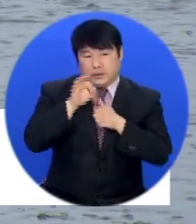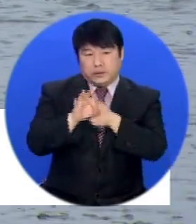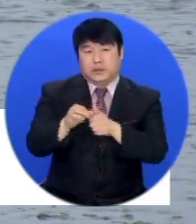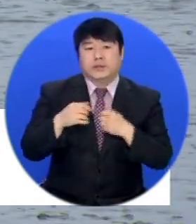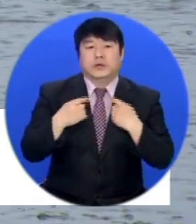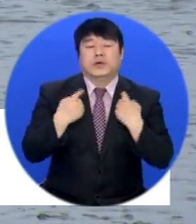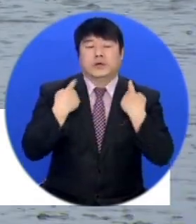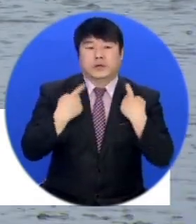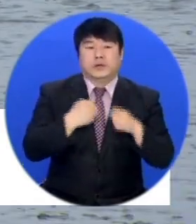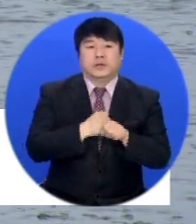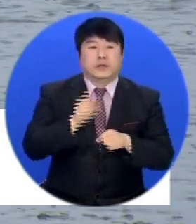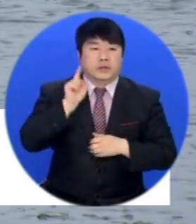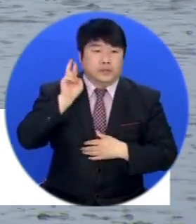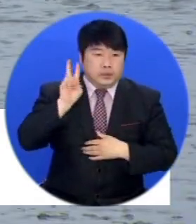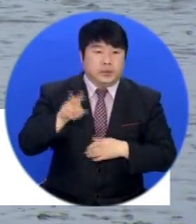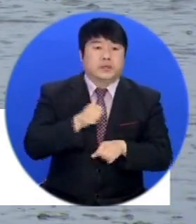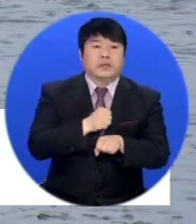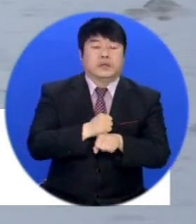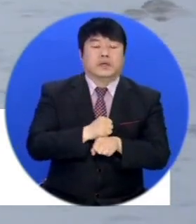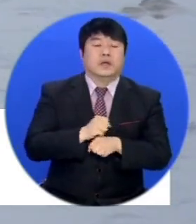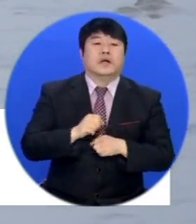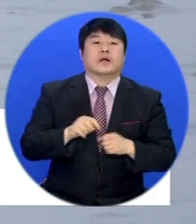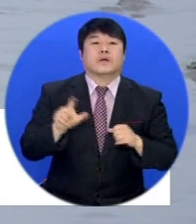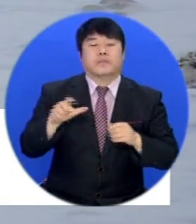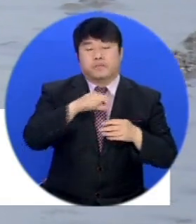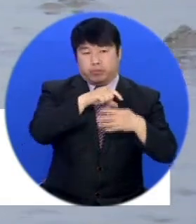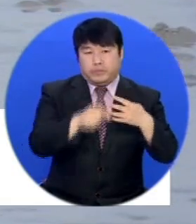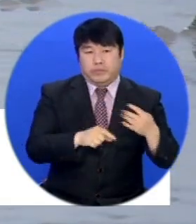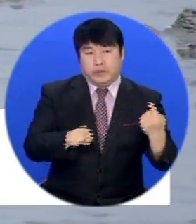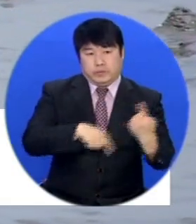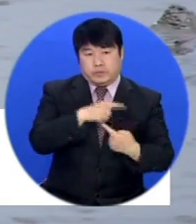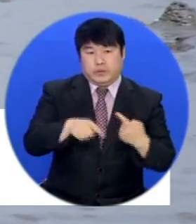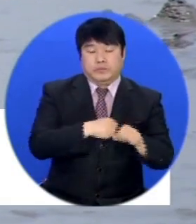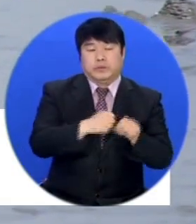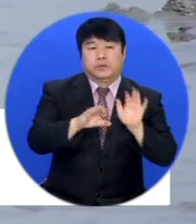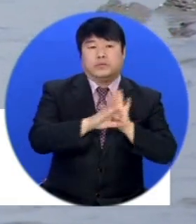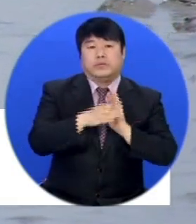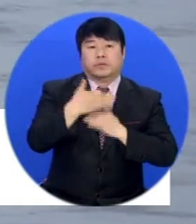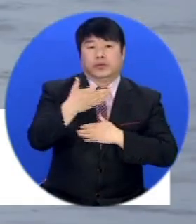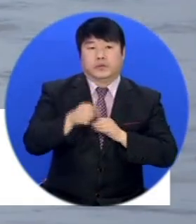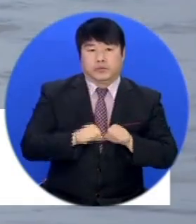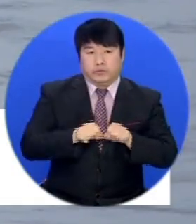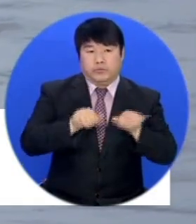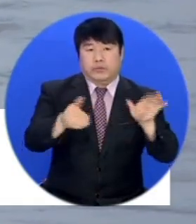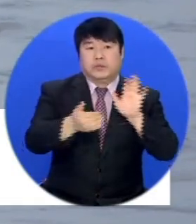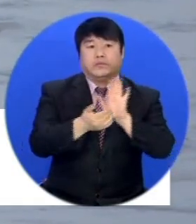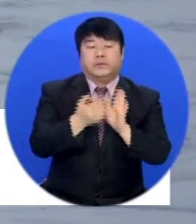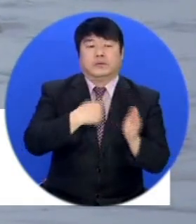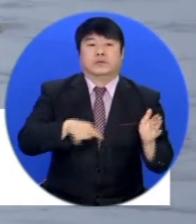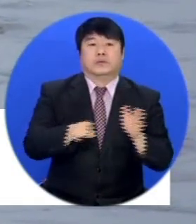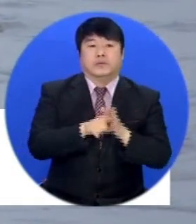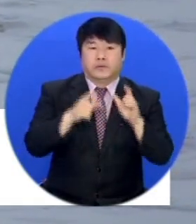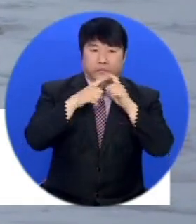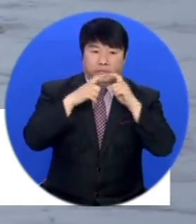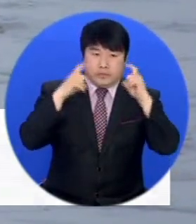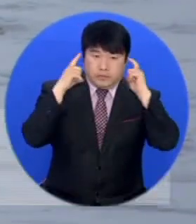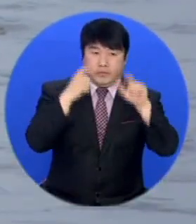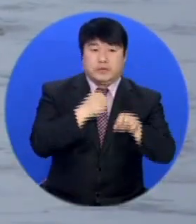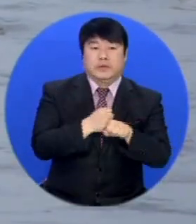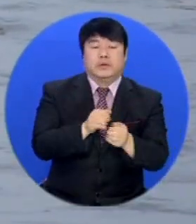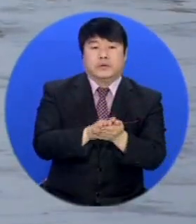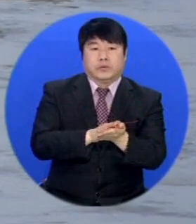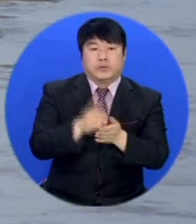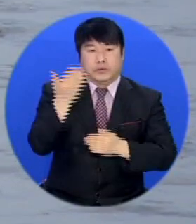탐조, 1박 2일 탐조 프로그램으로 운영됩니다. 또 코로나19 확산 방지를 위해 마스크 착용과 손 소독